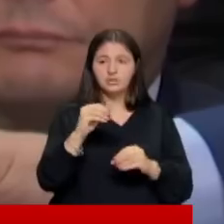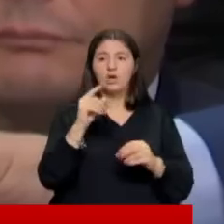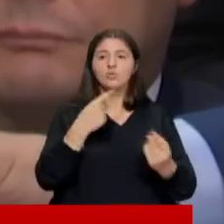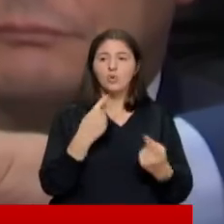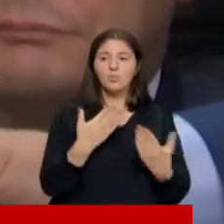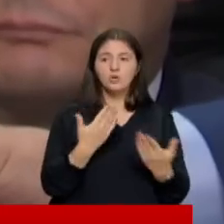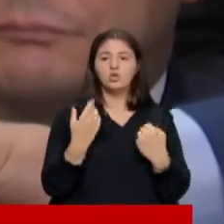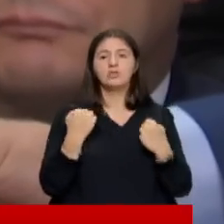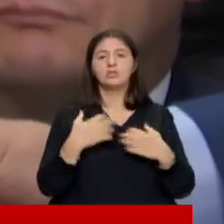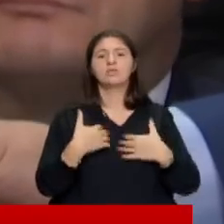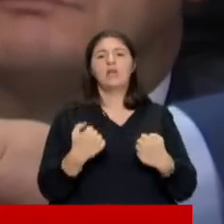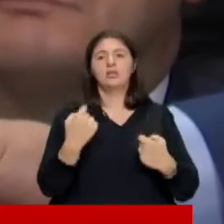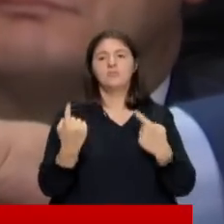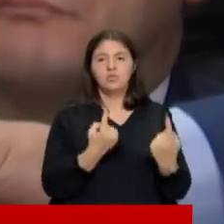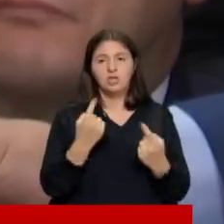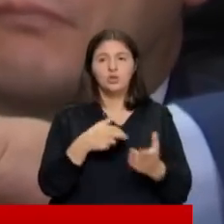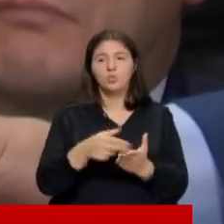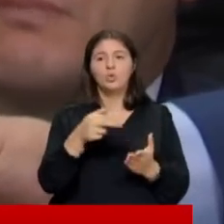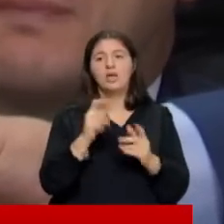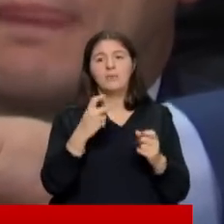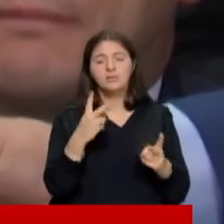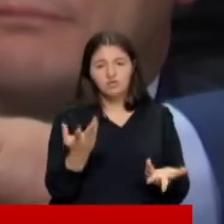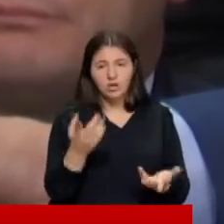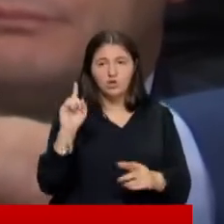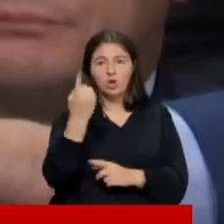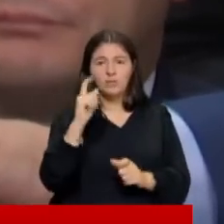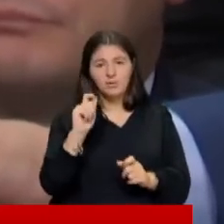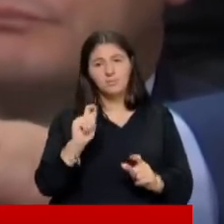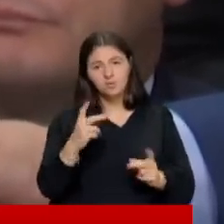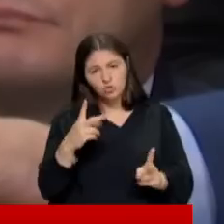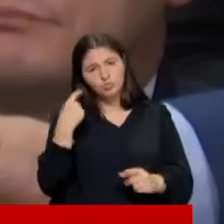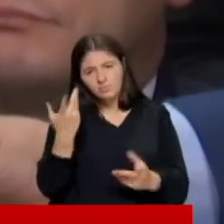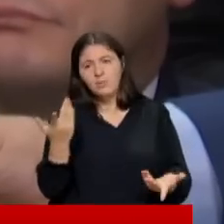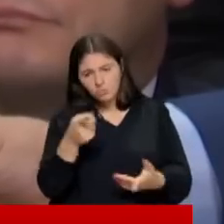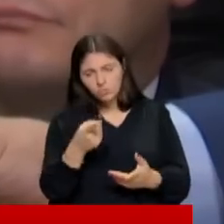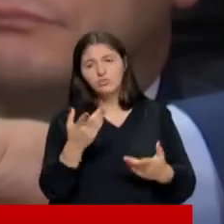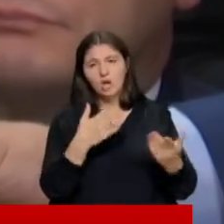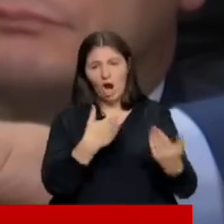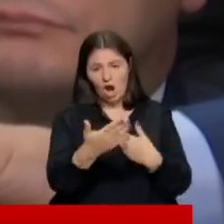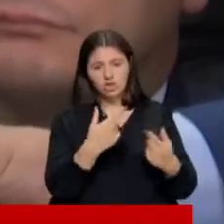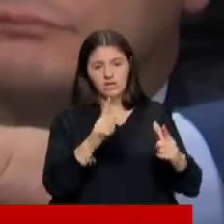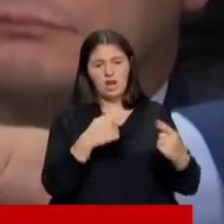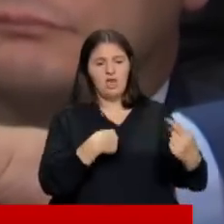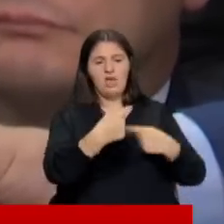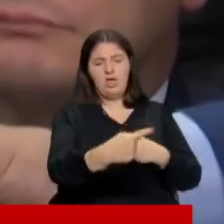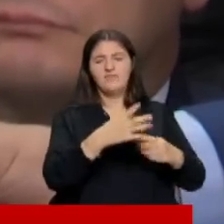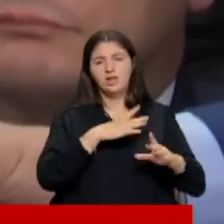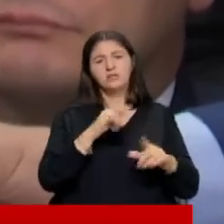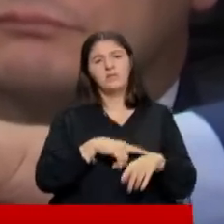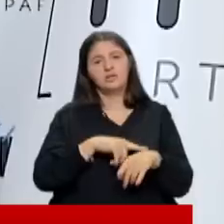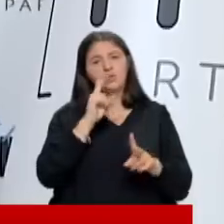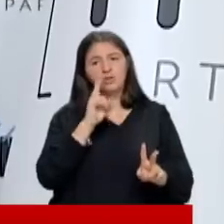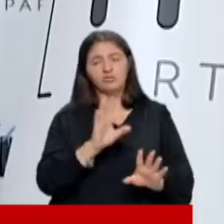çok sağlıklı bir şekilde yürütebileceğini yönetilebileceğini düşünüyorum Elbette bunun karşılıklı gerekleri var zaman